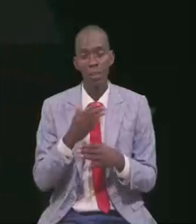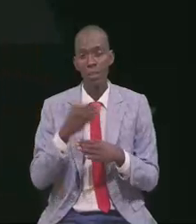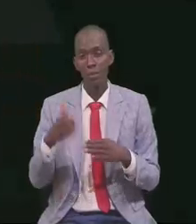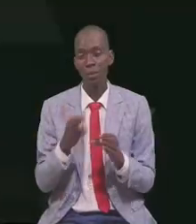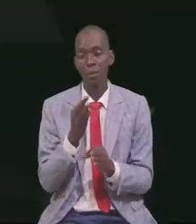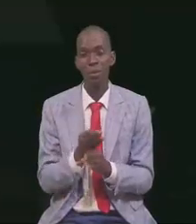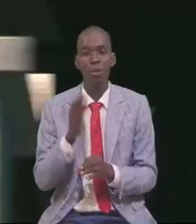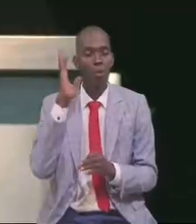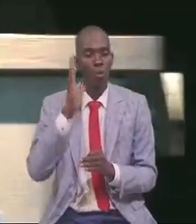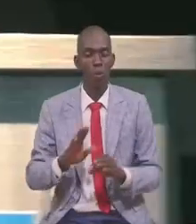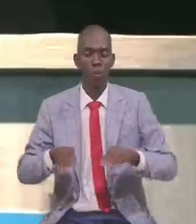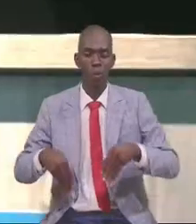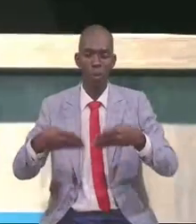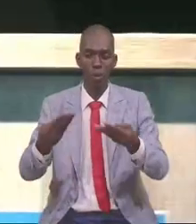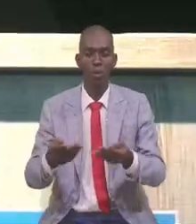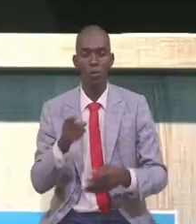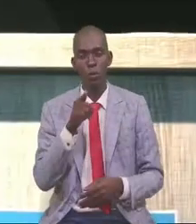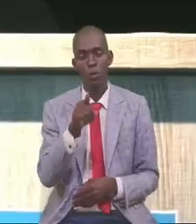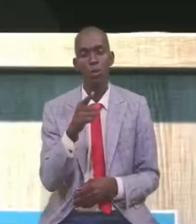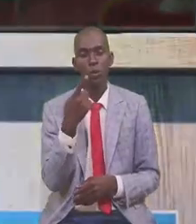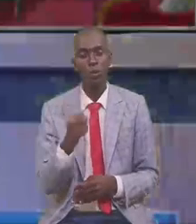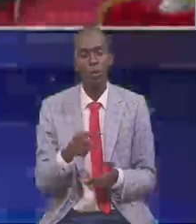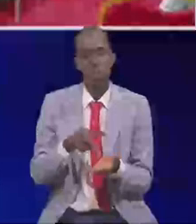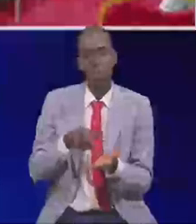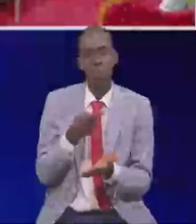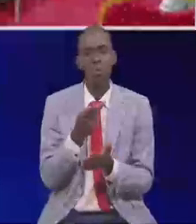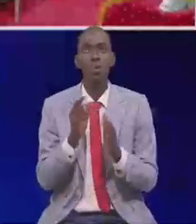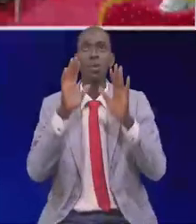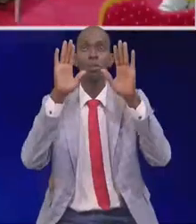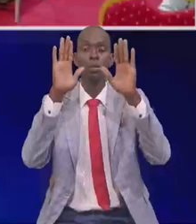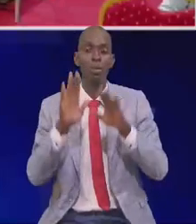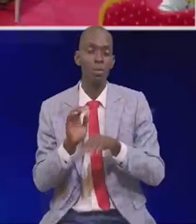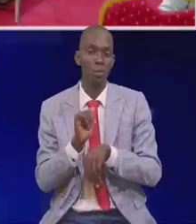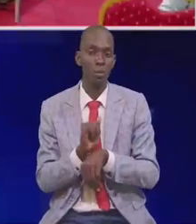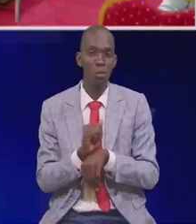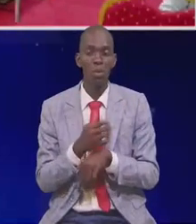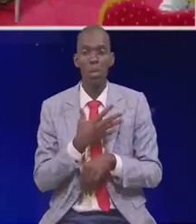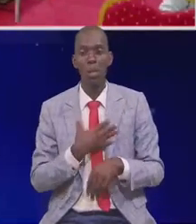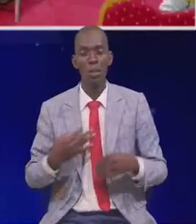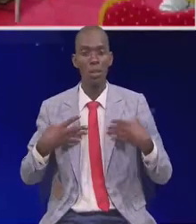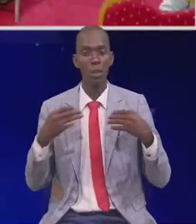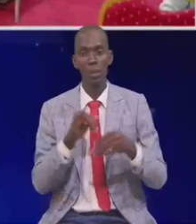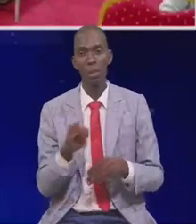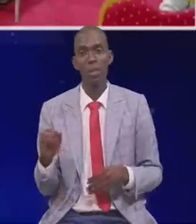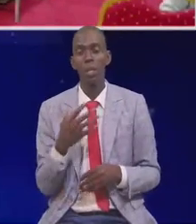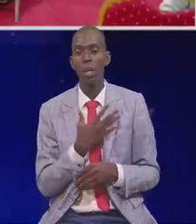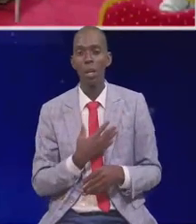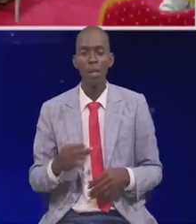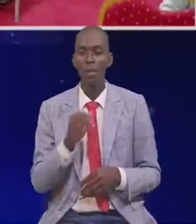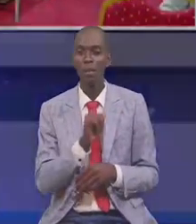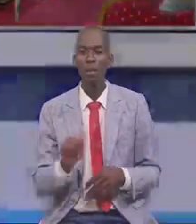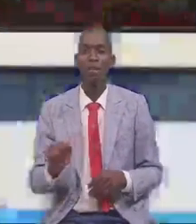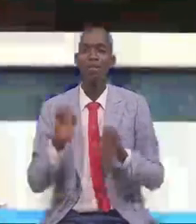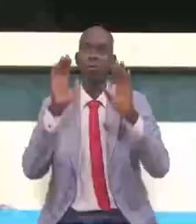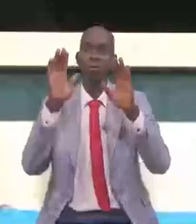va produire le double miracle de la guérison, le double miracle et la